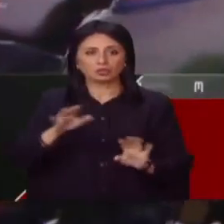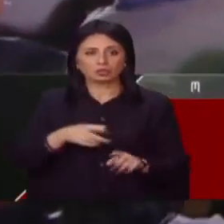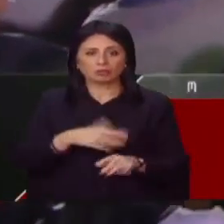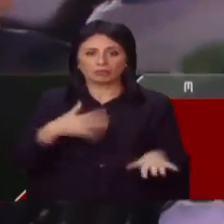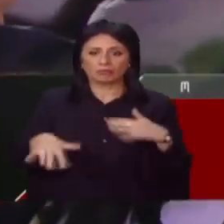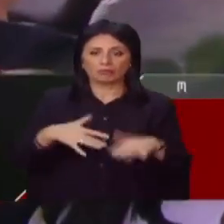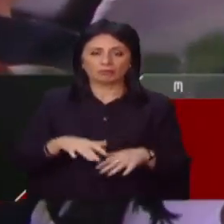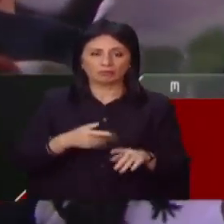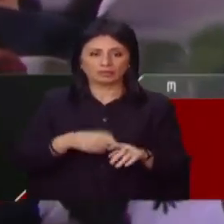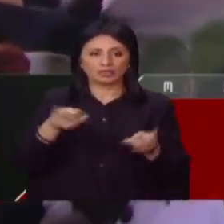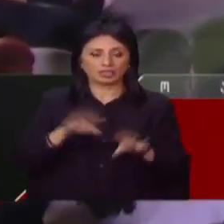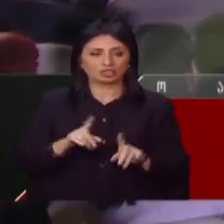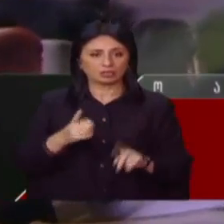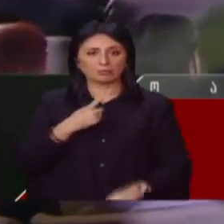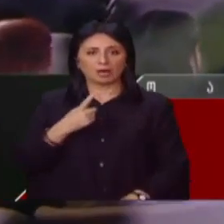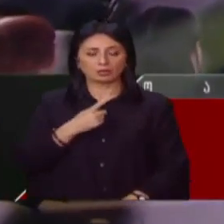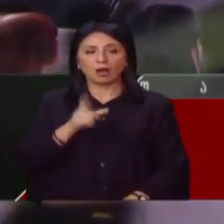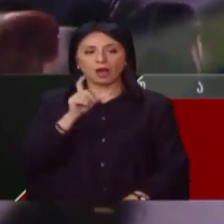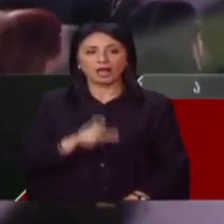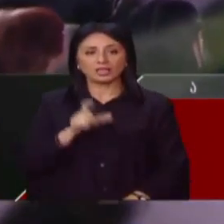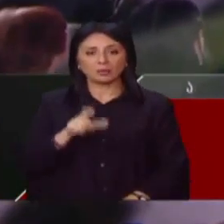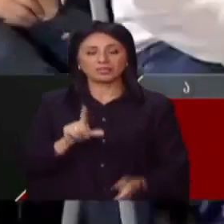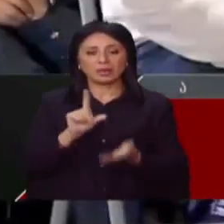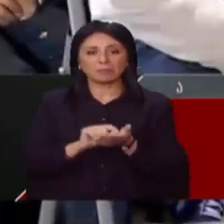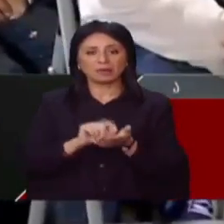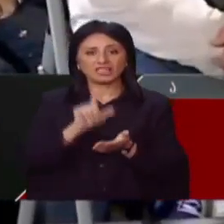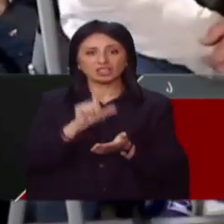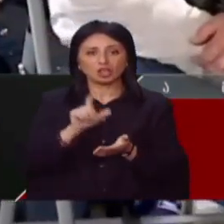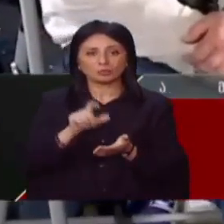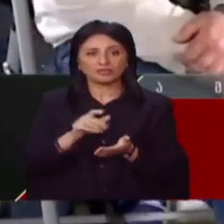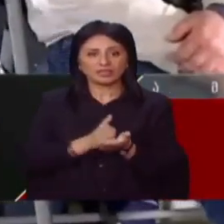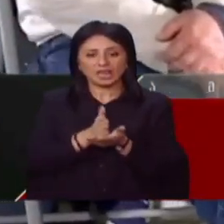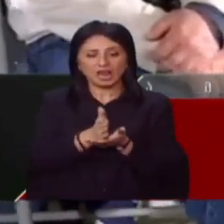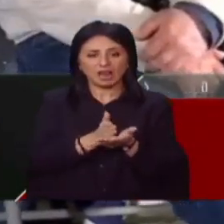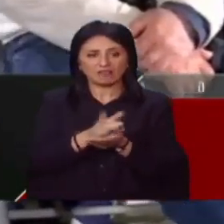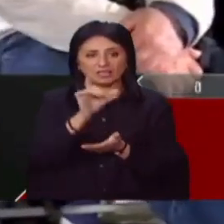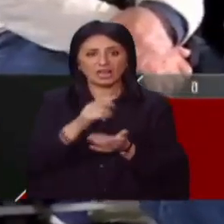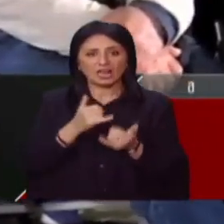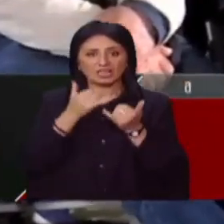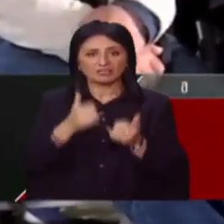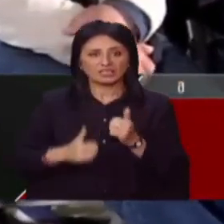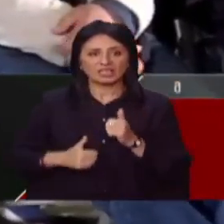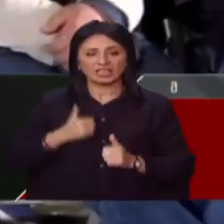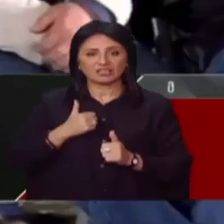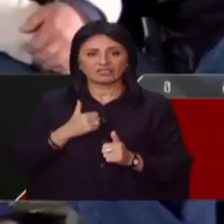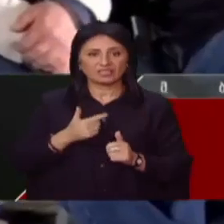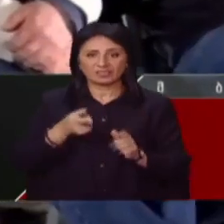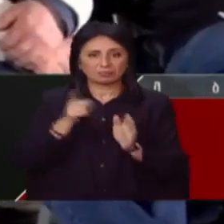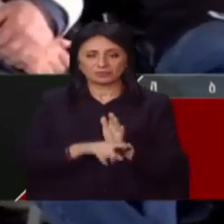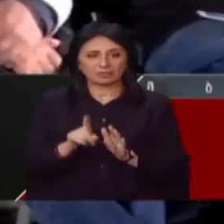უმწეო მდგომარეობაში დარჩენას და ადამიანებისთვის, პენსიონერებისათვის, ღვაწლმოსილი ხალხისთვის ღირსების